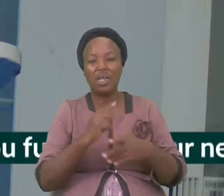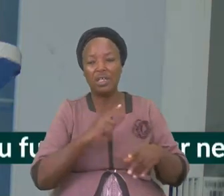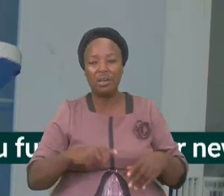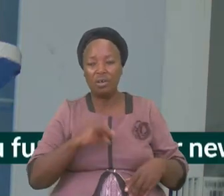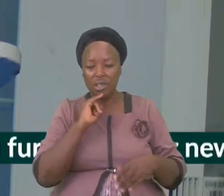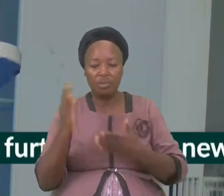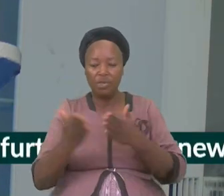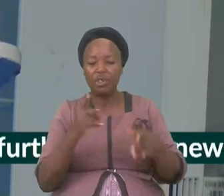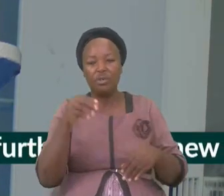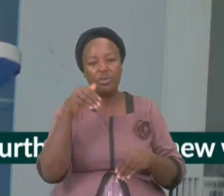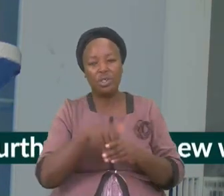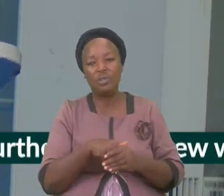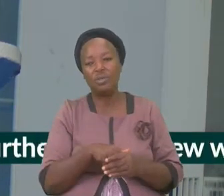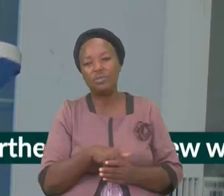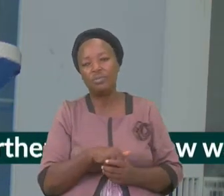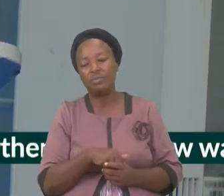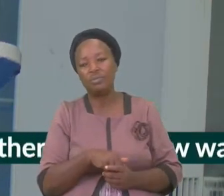donne.